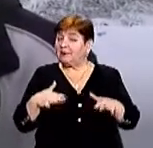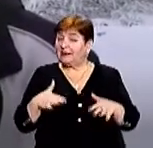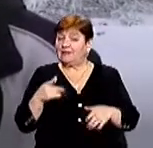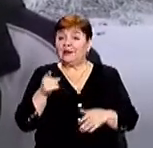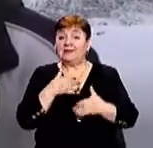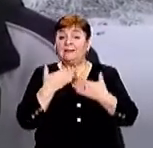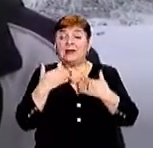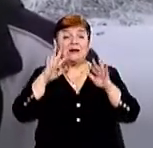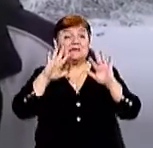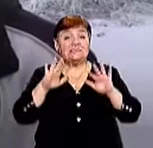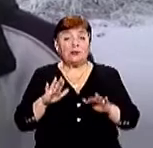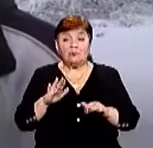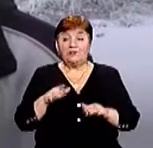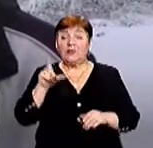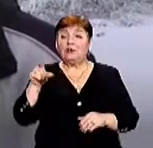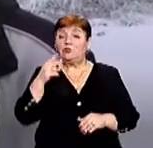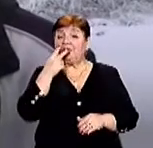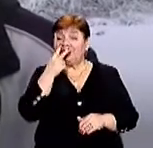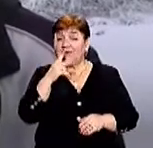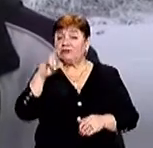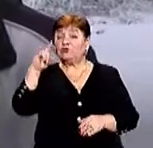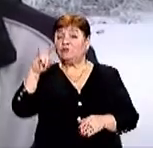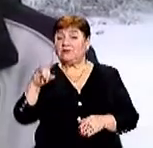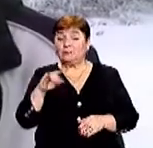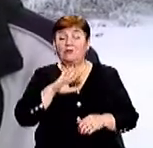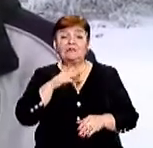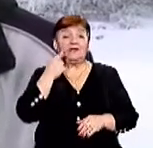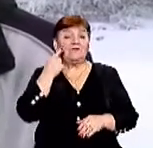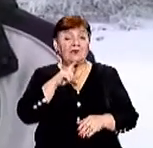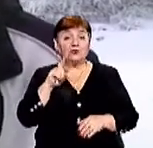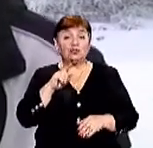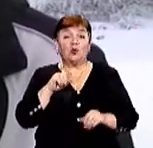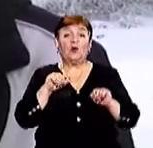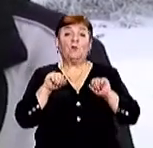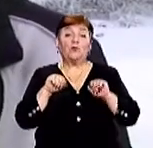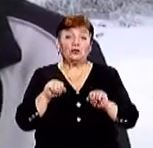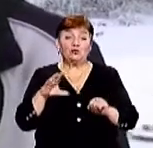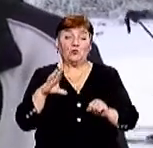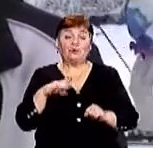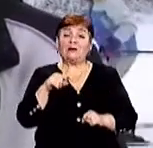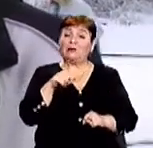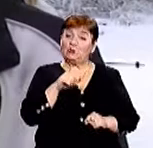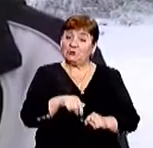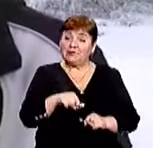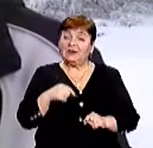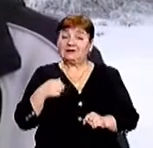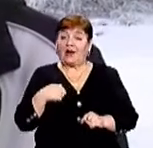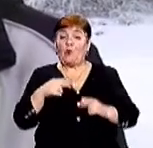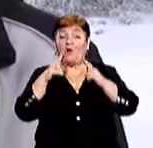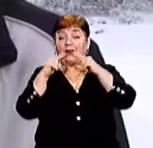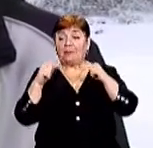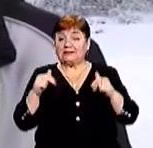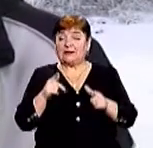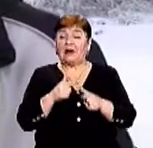ніде в країні немає снігу. Люди, дивлячись у вікно, і не вірять, що сніг може бути десь тут, на гірськолижних курортах у